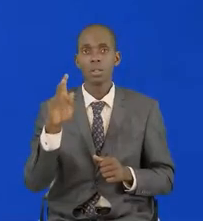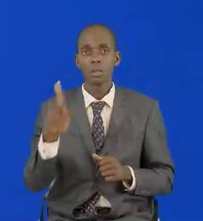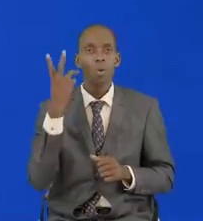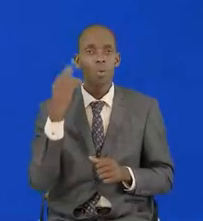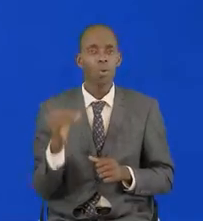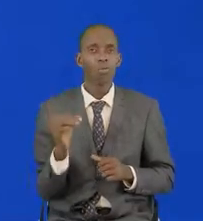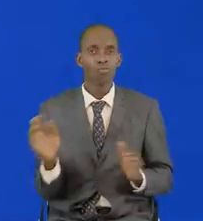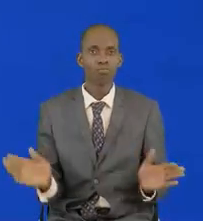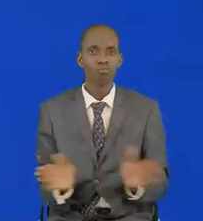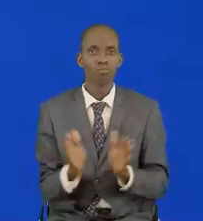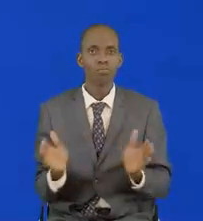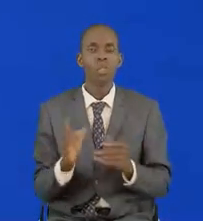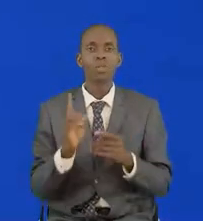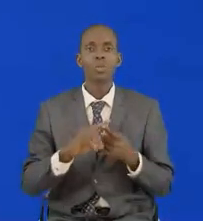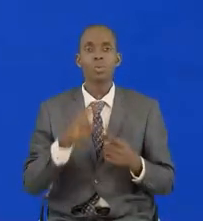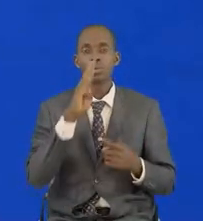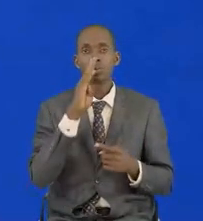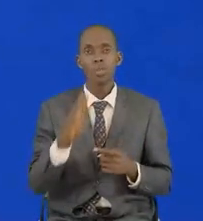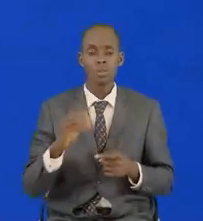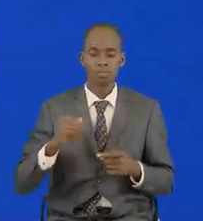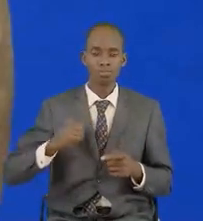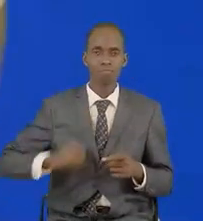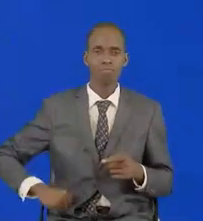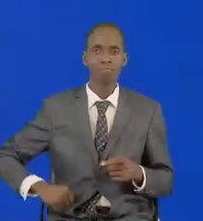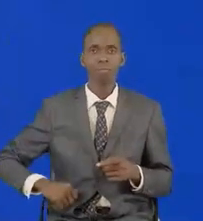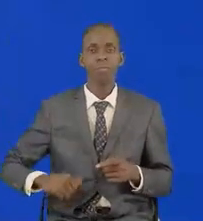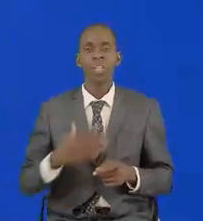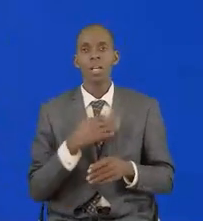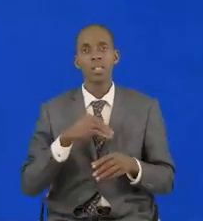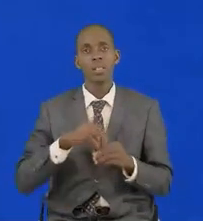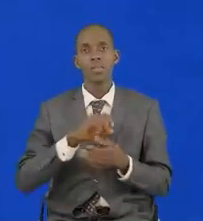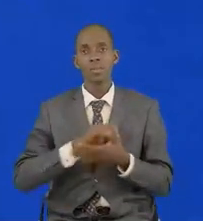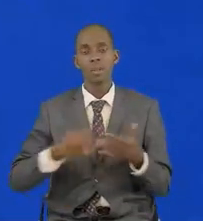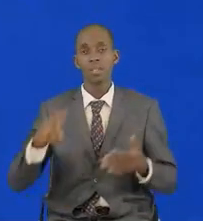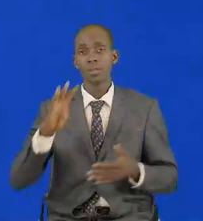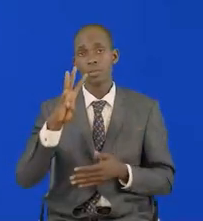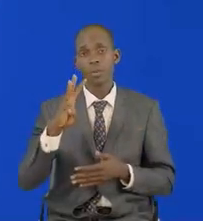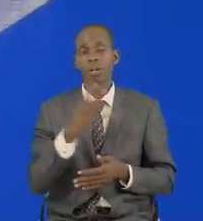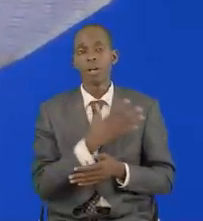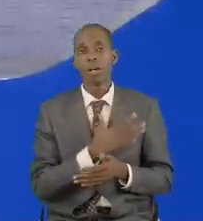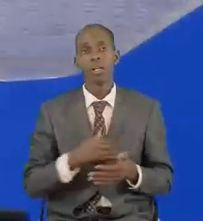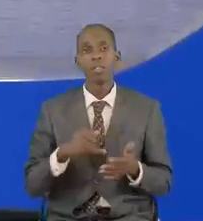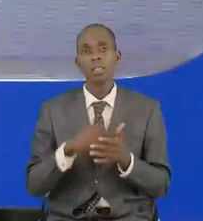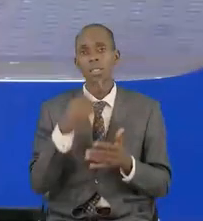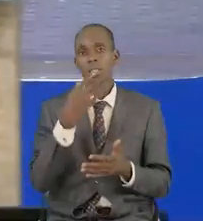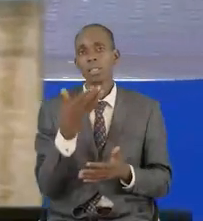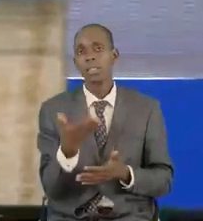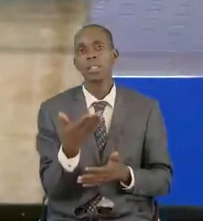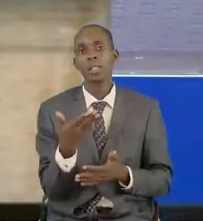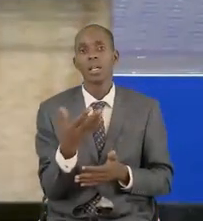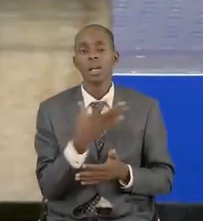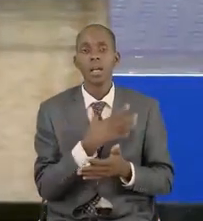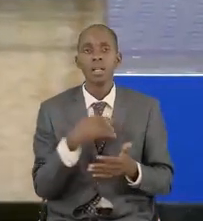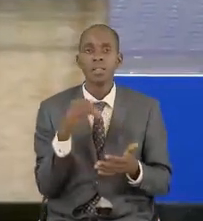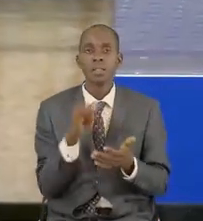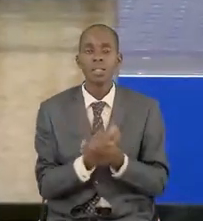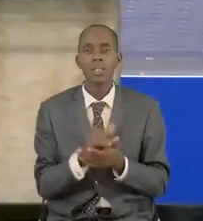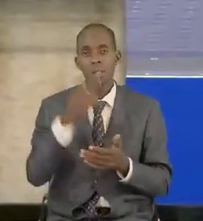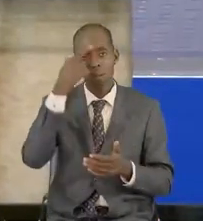même contraint de se faire circoncire vers ces quatre et cela